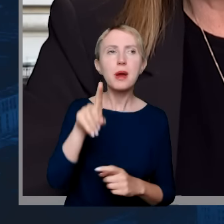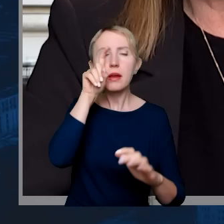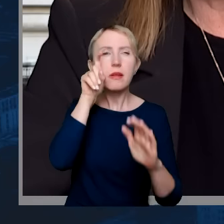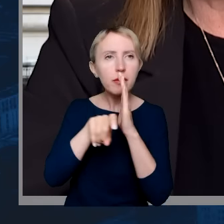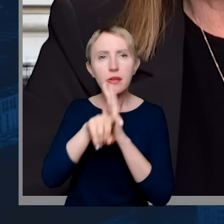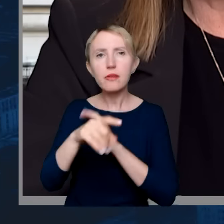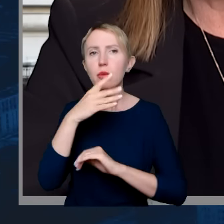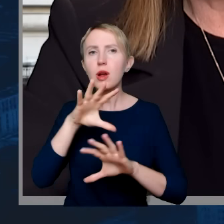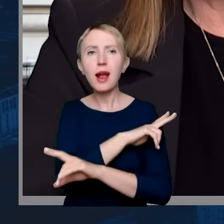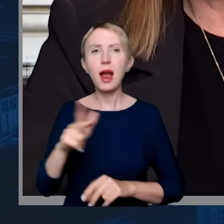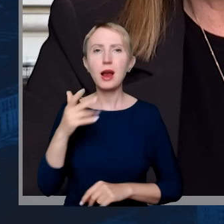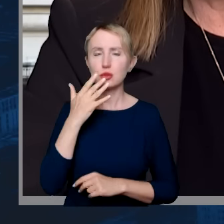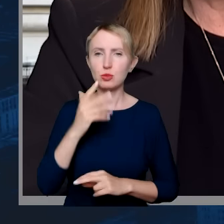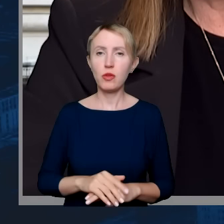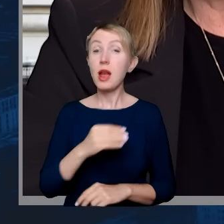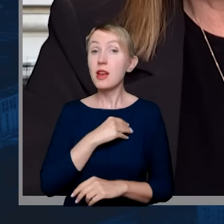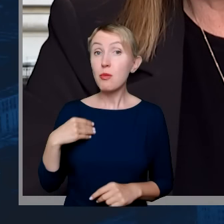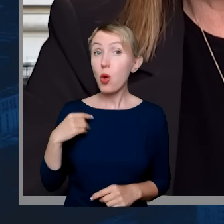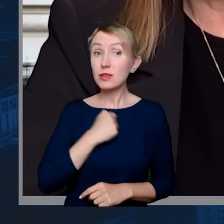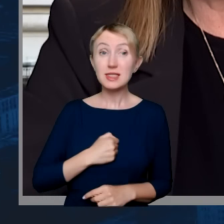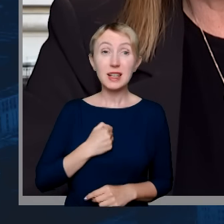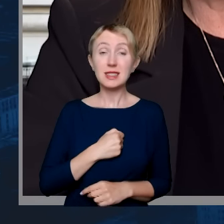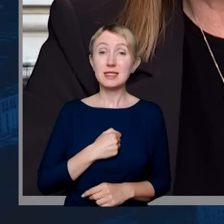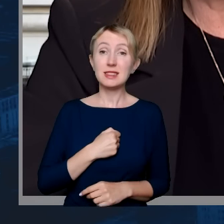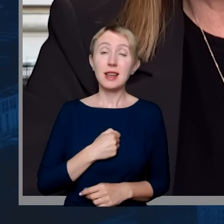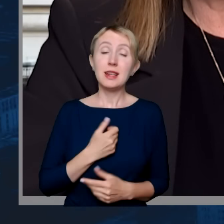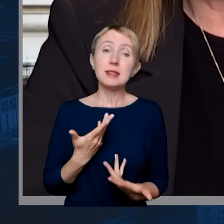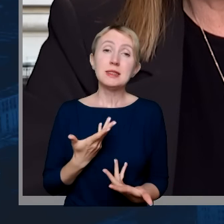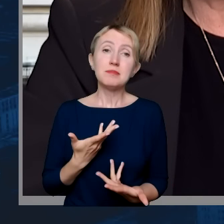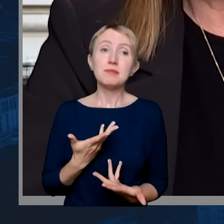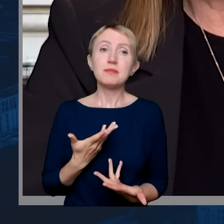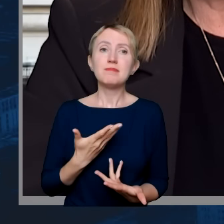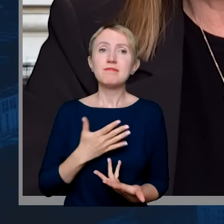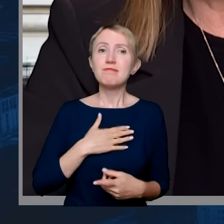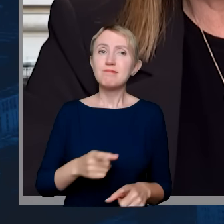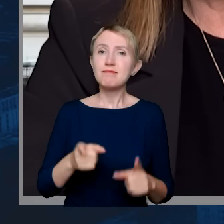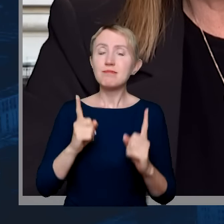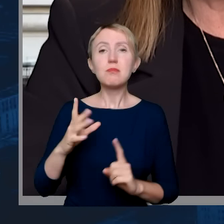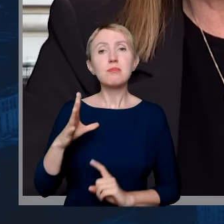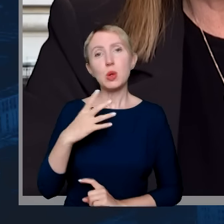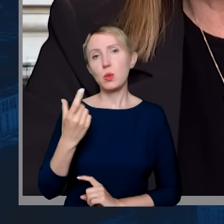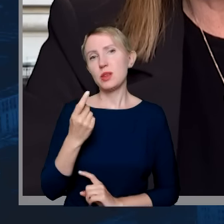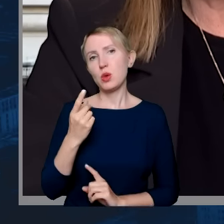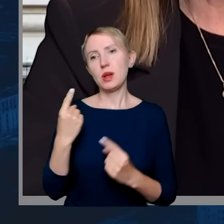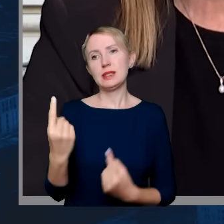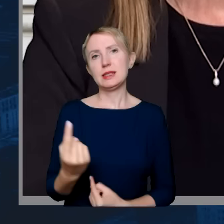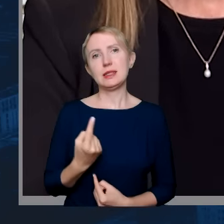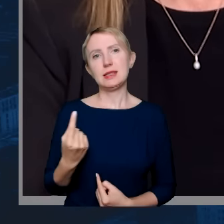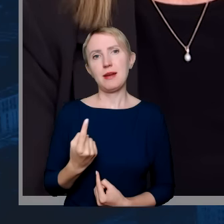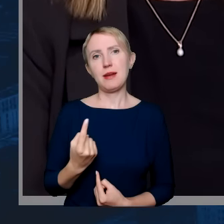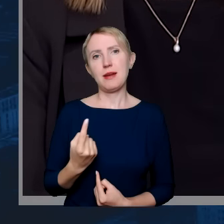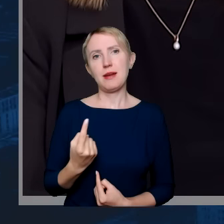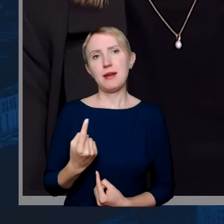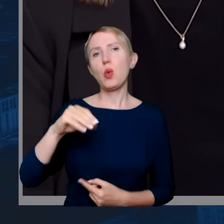właściwie wszyscy. Polska niestety, i tutaj mam pewnego rodzaju uwagę, została trochę osamotniona przez Unię